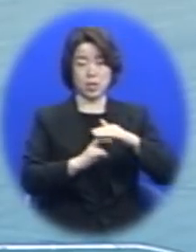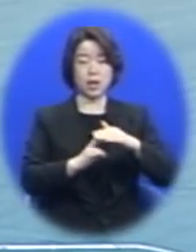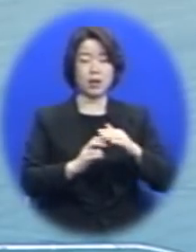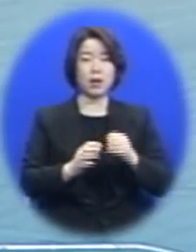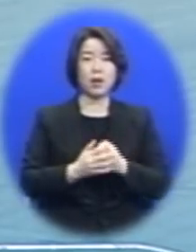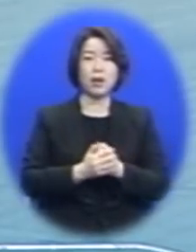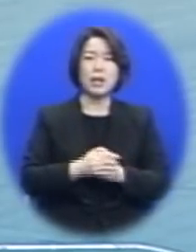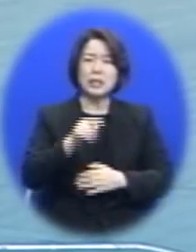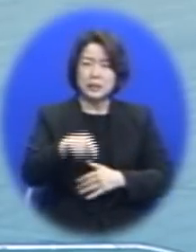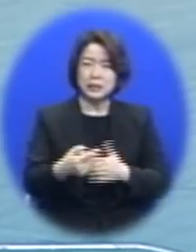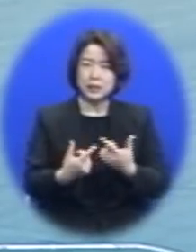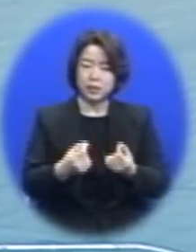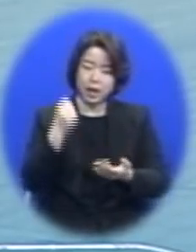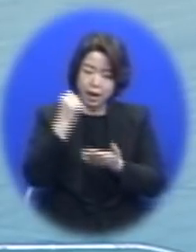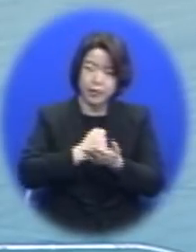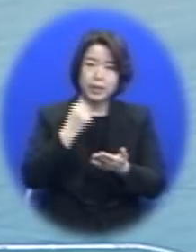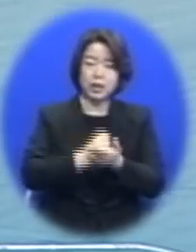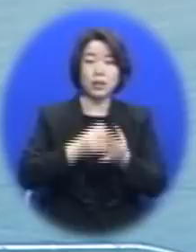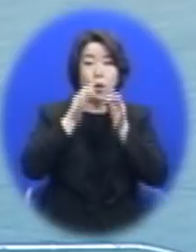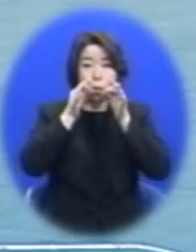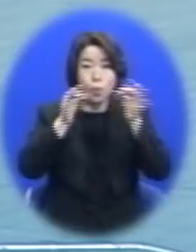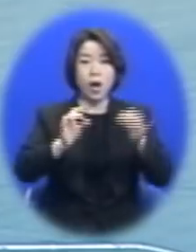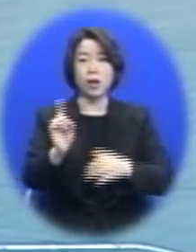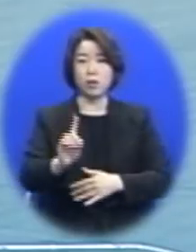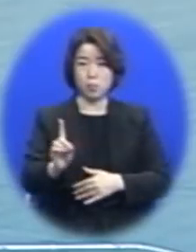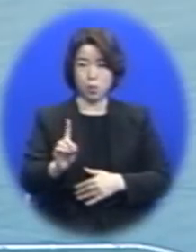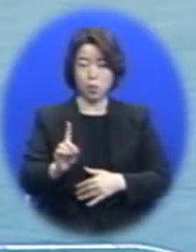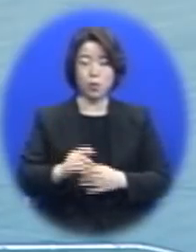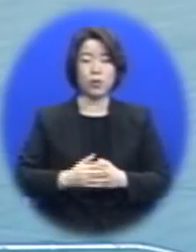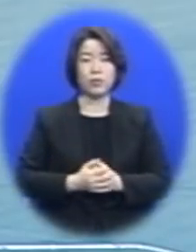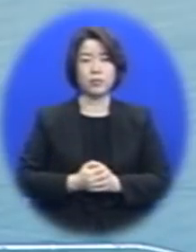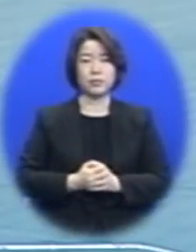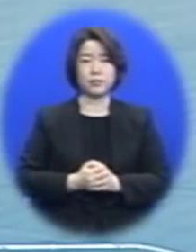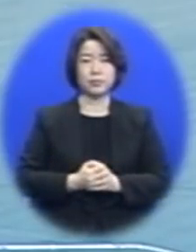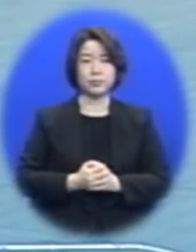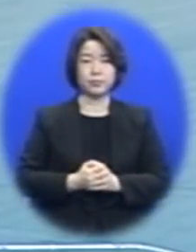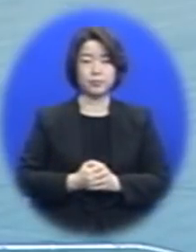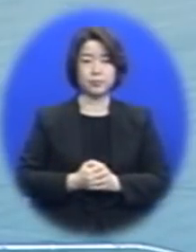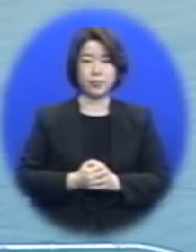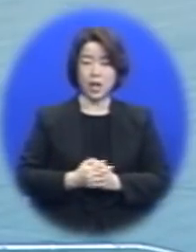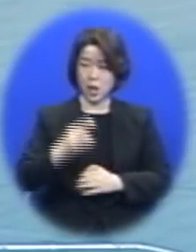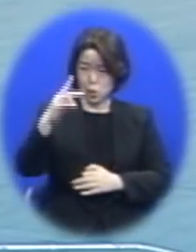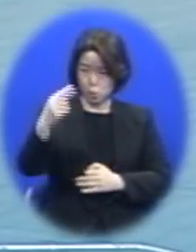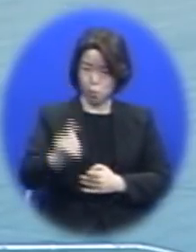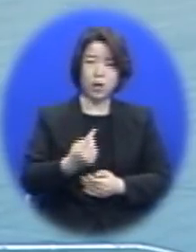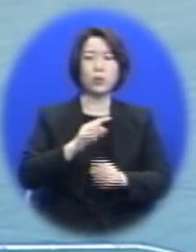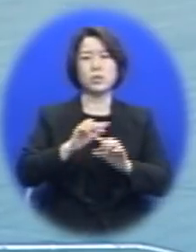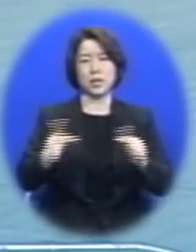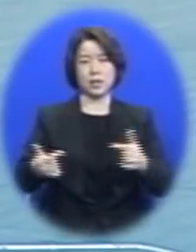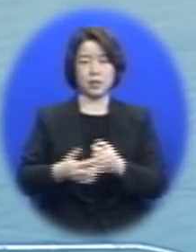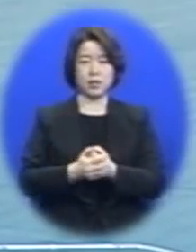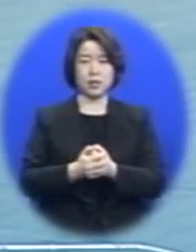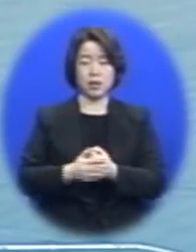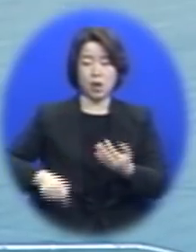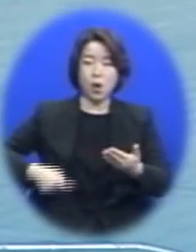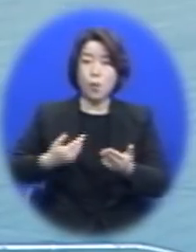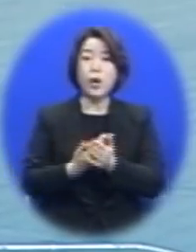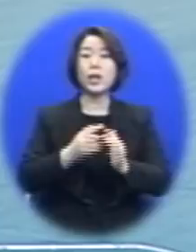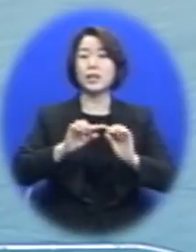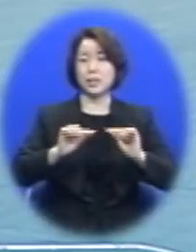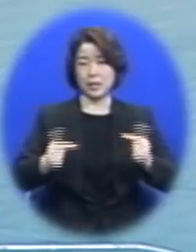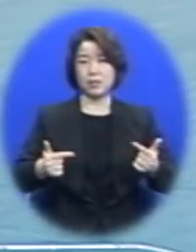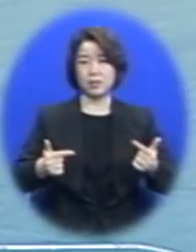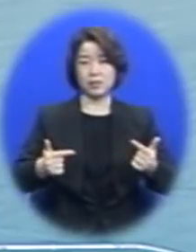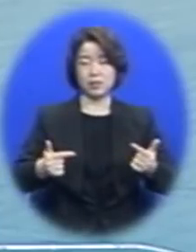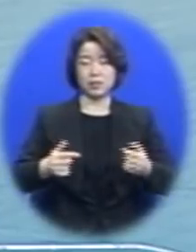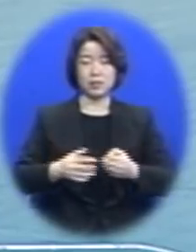가 그렇게 안타깝게 외쳤던 것이 뭡니까 돌아오지 않는 다는거 회개하지 않는 다는